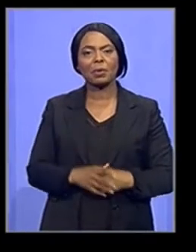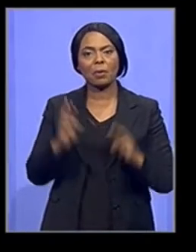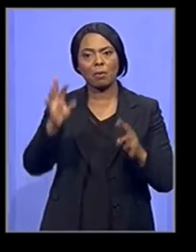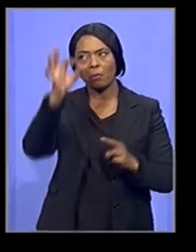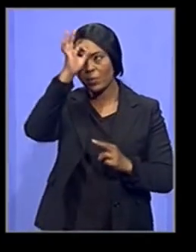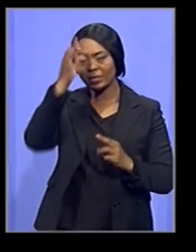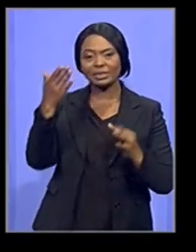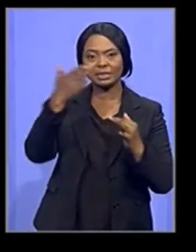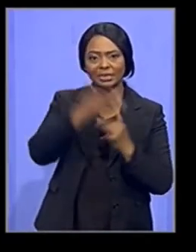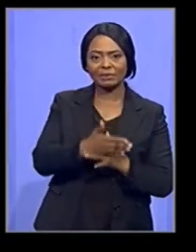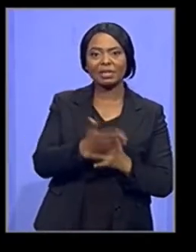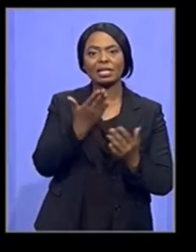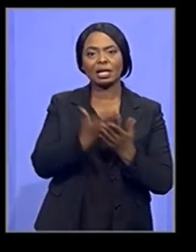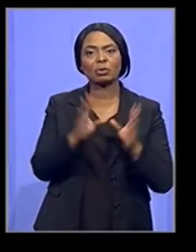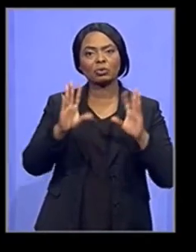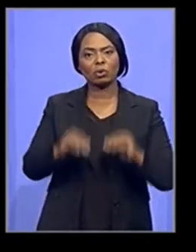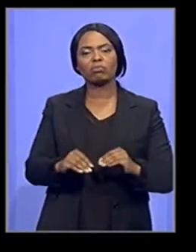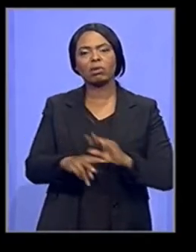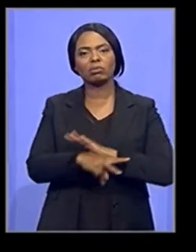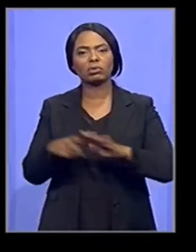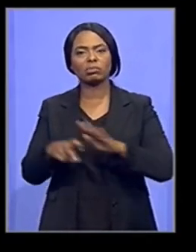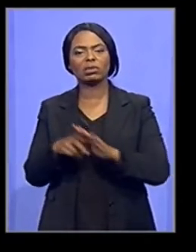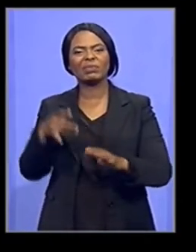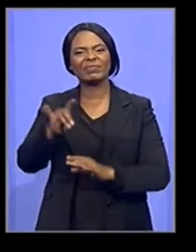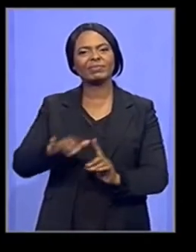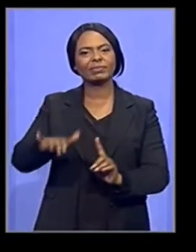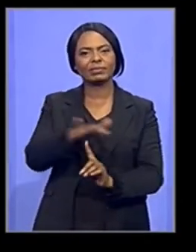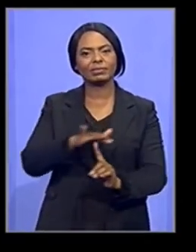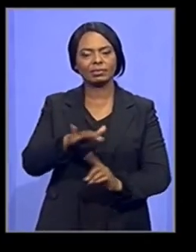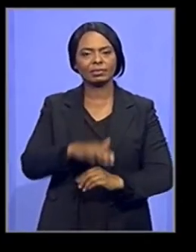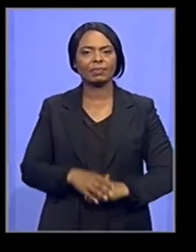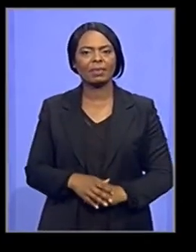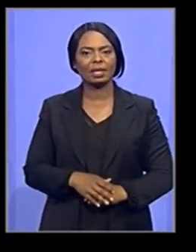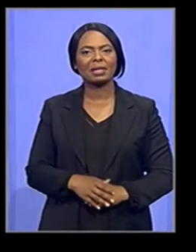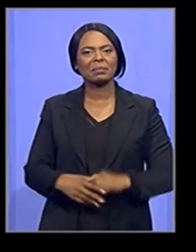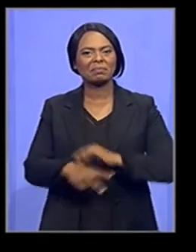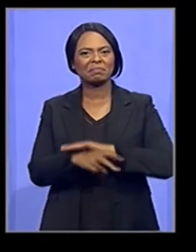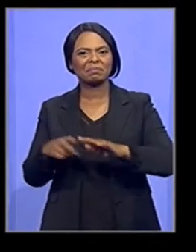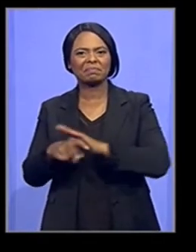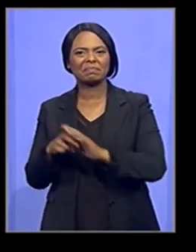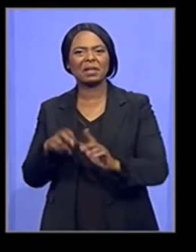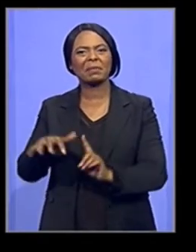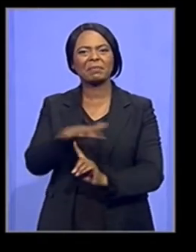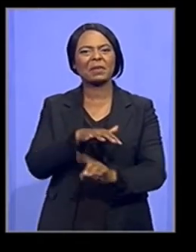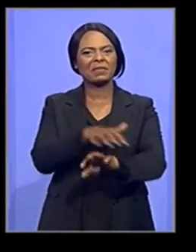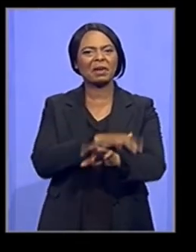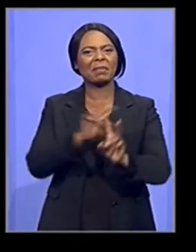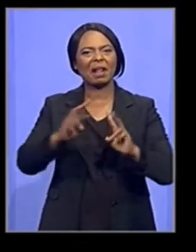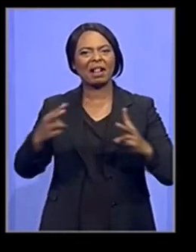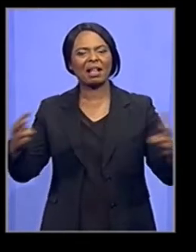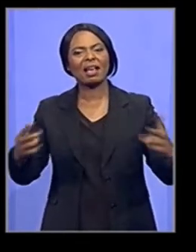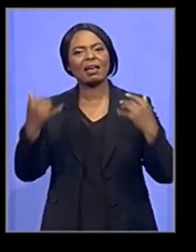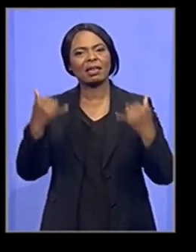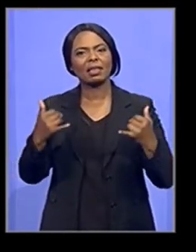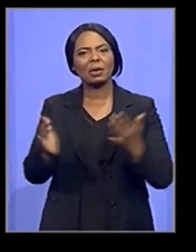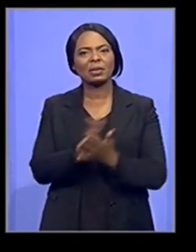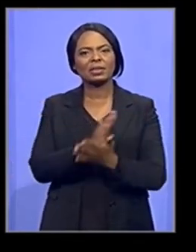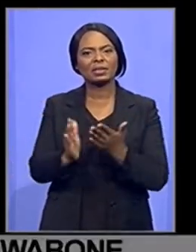Jaaka karolo ya go tsolotanya matsholo mo twantshong ya bosenyi mo didikeng tse di farologaneng, magareng ga tse dingwe re tshwara matsholo